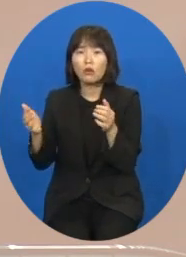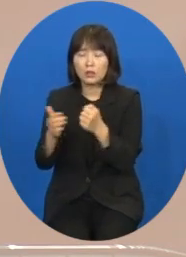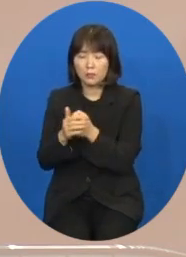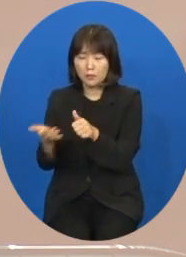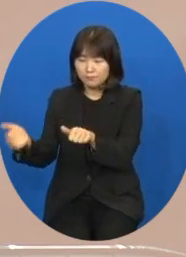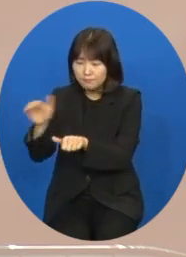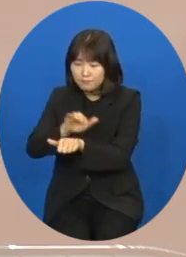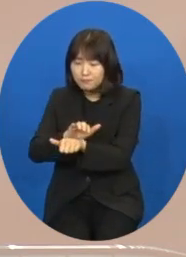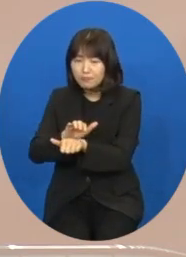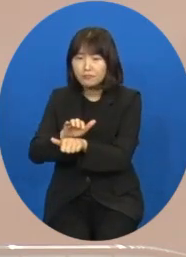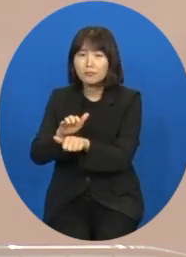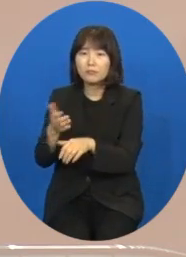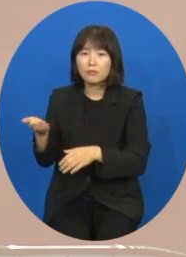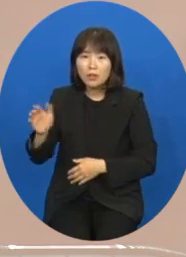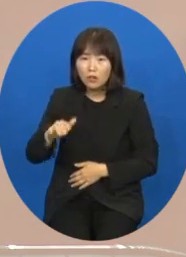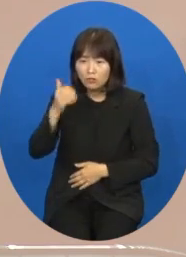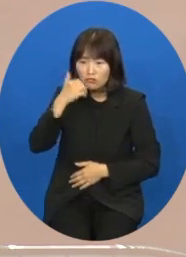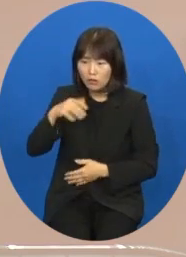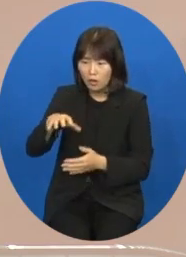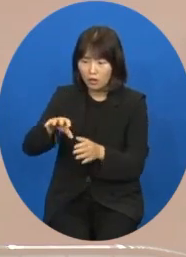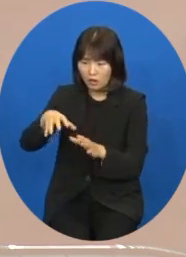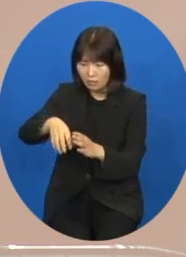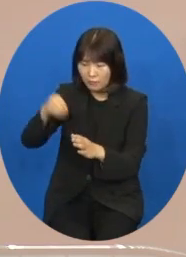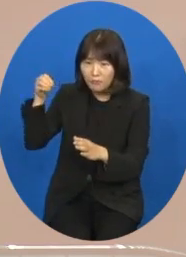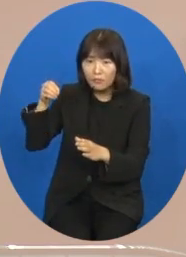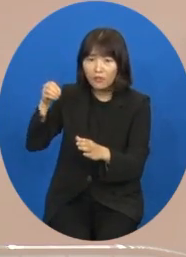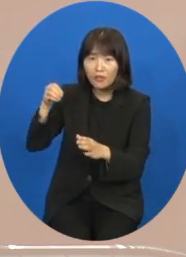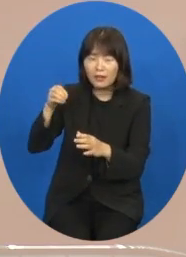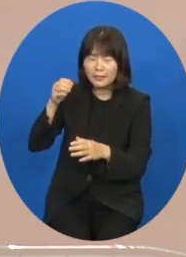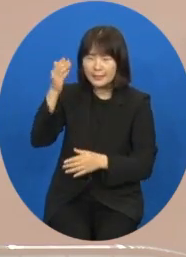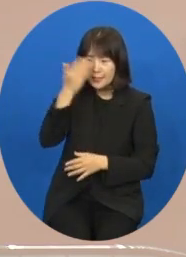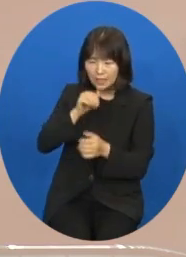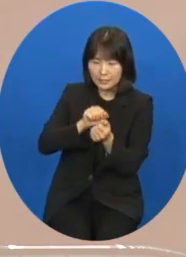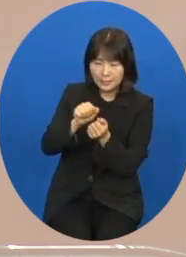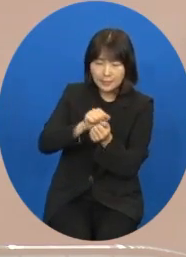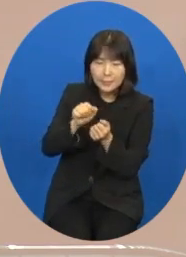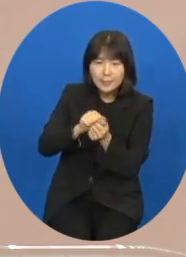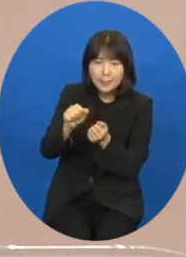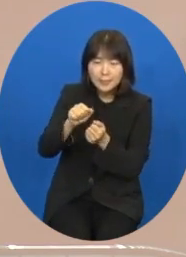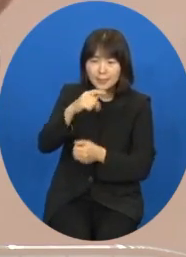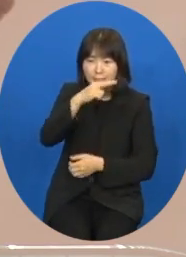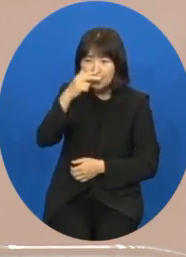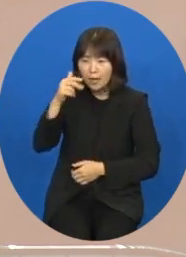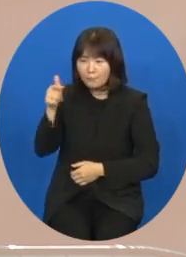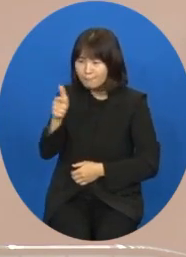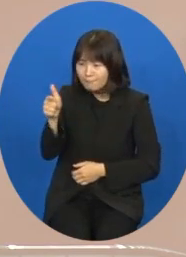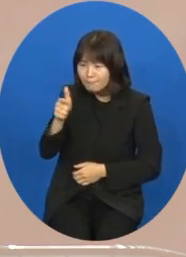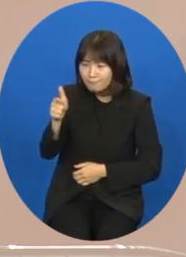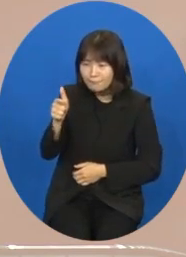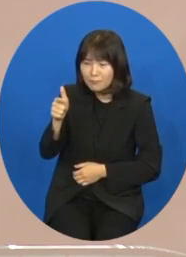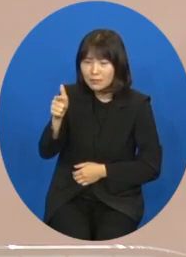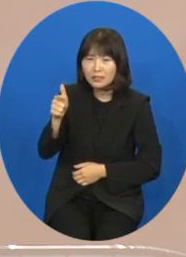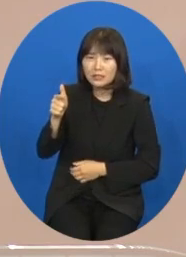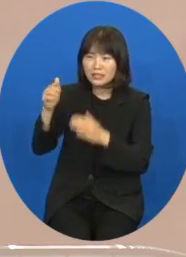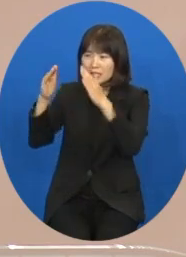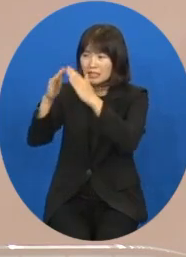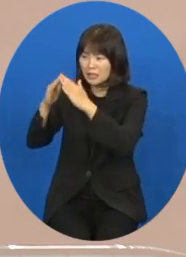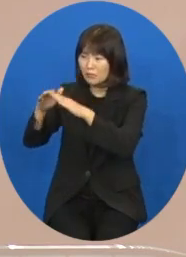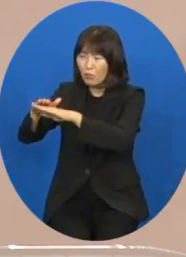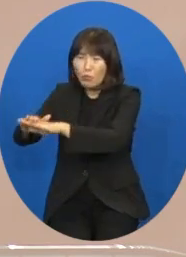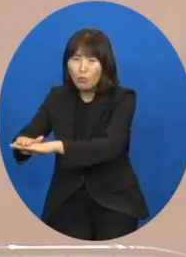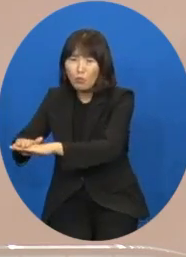묻었는데 누가 그걸 꺼내가지고 깨끗이 씻어서 향수까지 뿌려서 자기